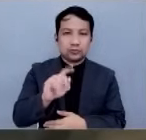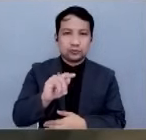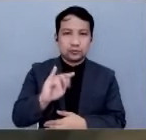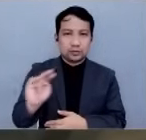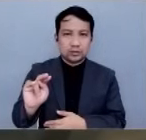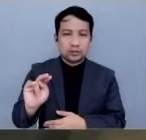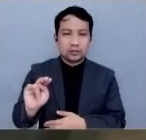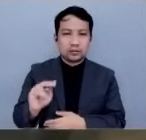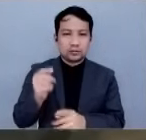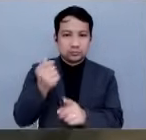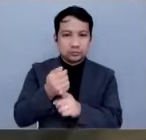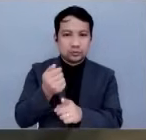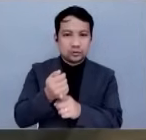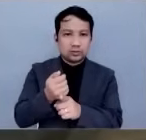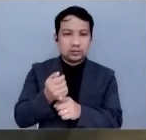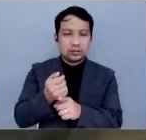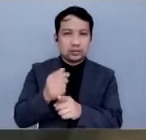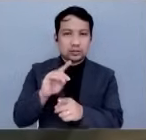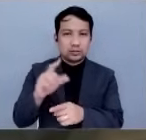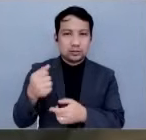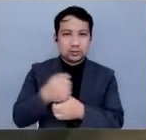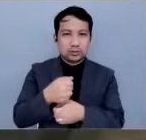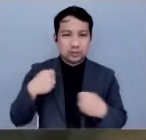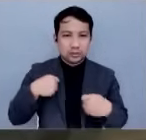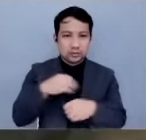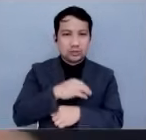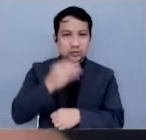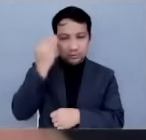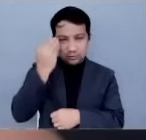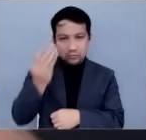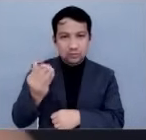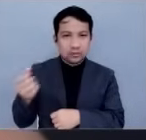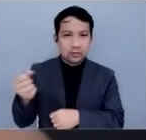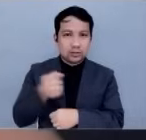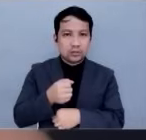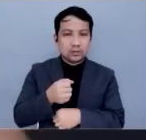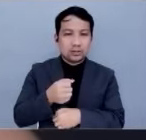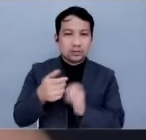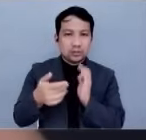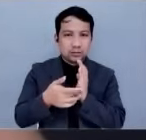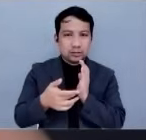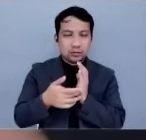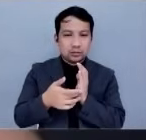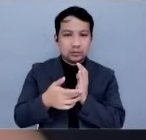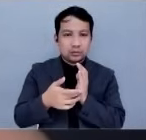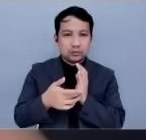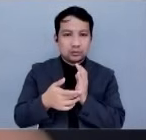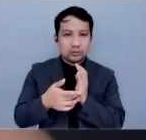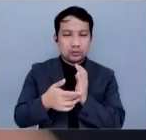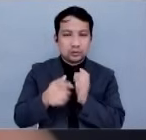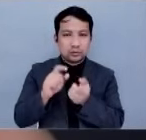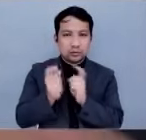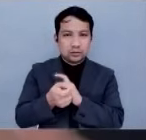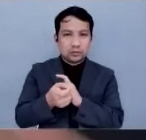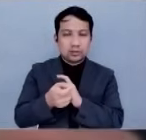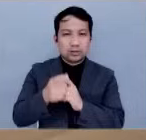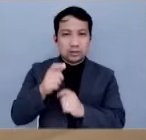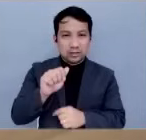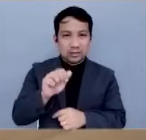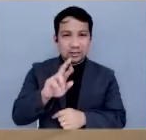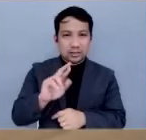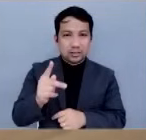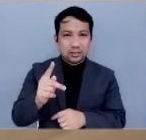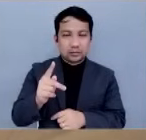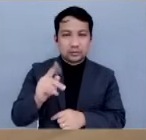siya bilang security data officer ng pahayagan matapos kunin ng kilalang tech editor na si Art Samaniego, senior technology officer ng Manila